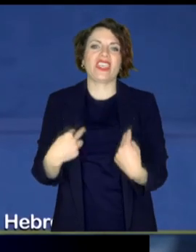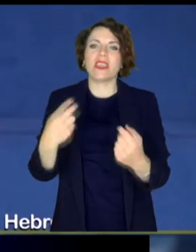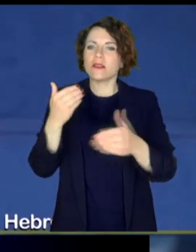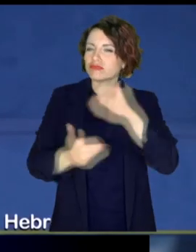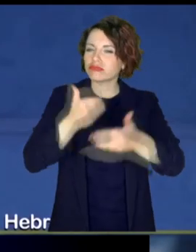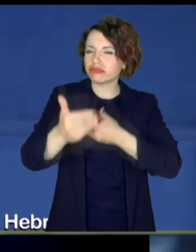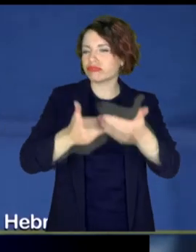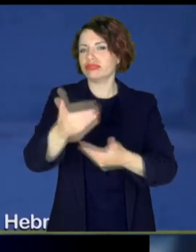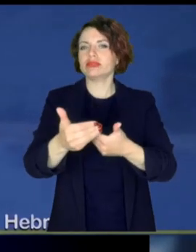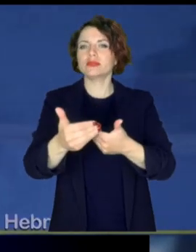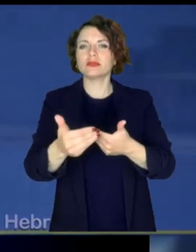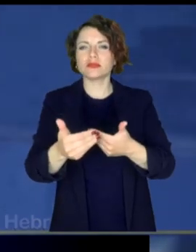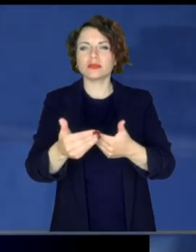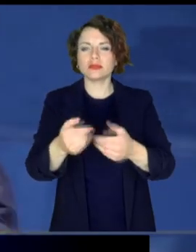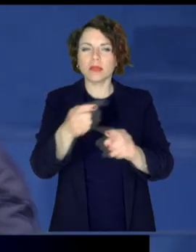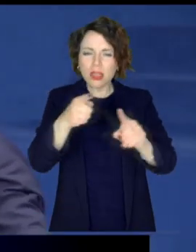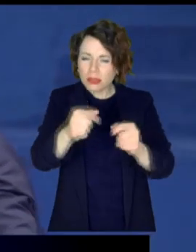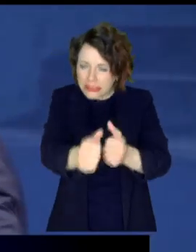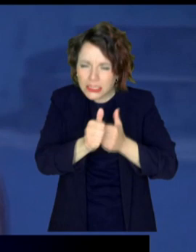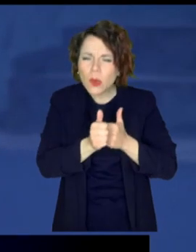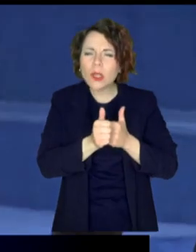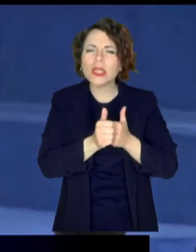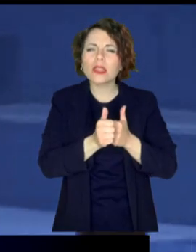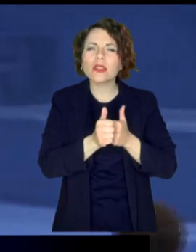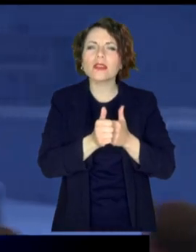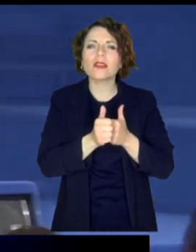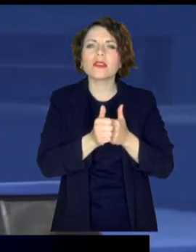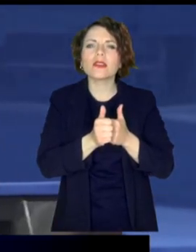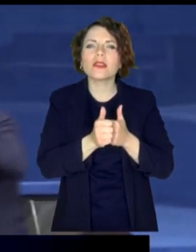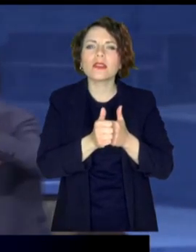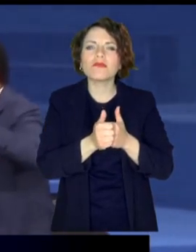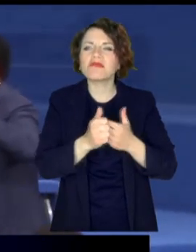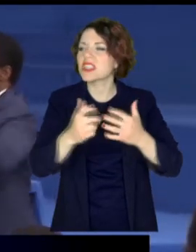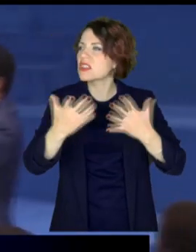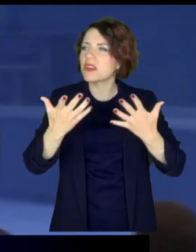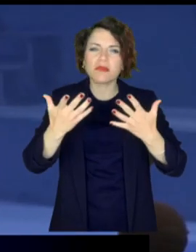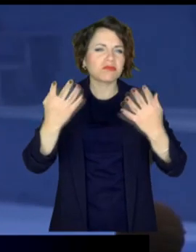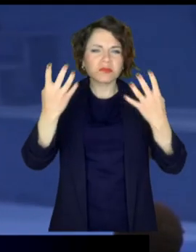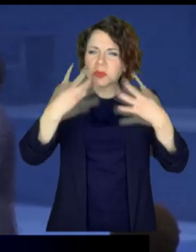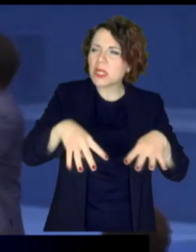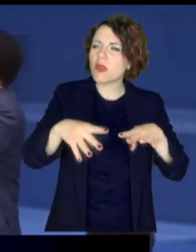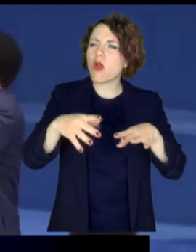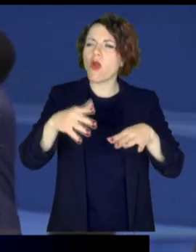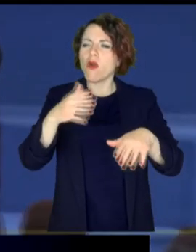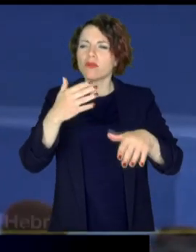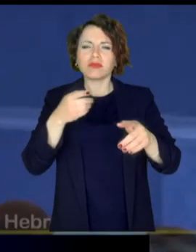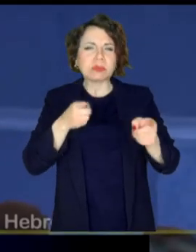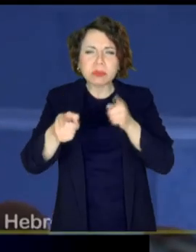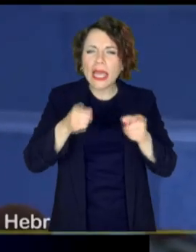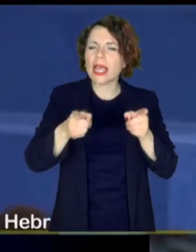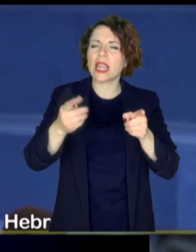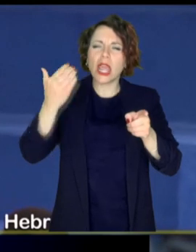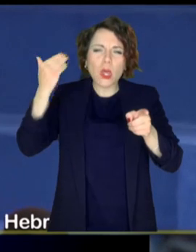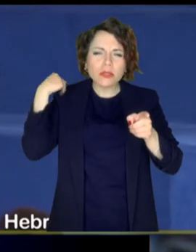tempi. State seguendo? I sistemi, le epoche. Aia,